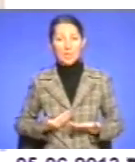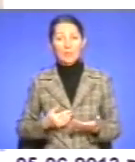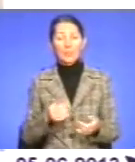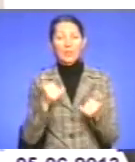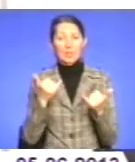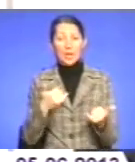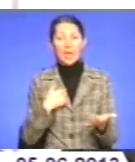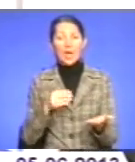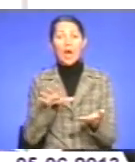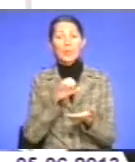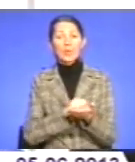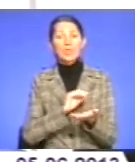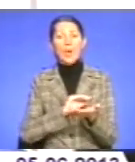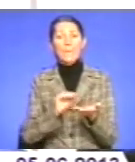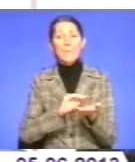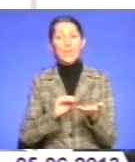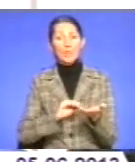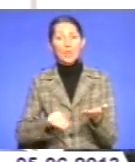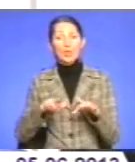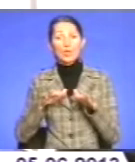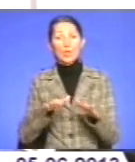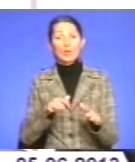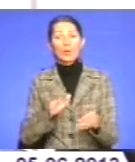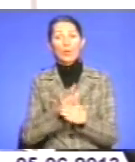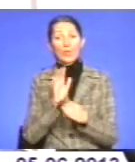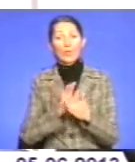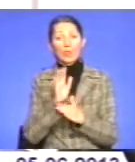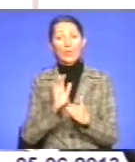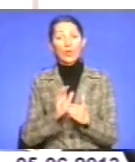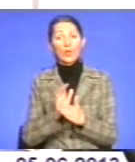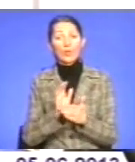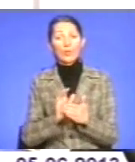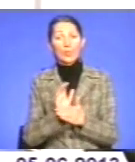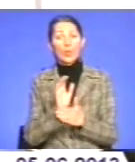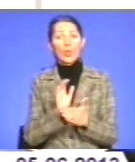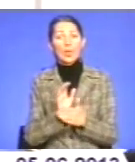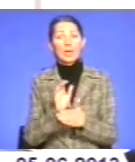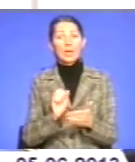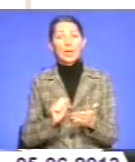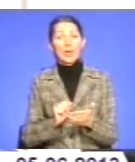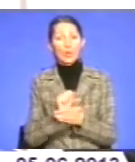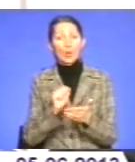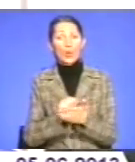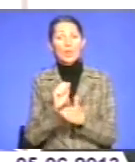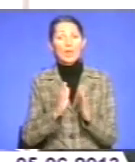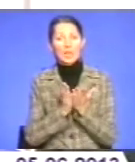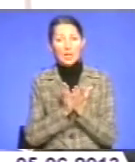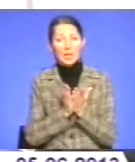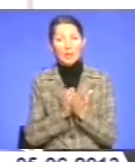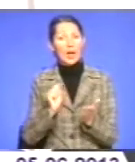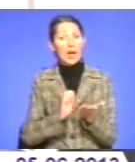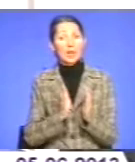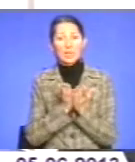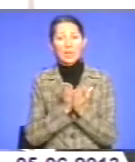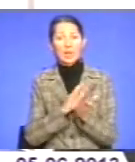письменницькою діяльністю. Виходять книги. Час від часу, а книга виходить не кожен день. І тому, звичайно ж,